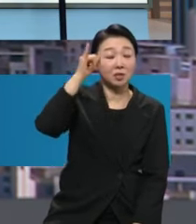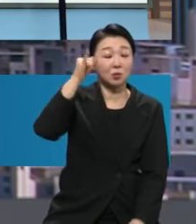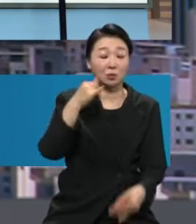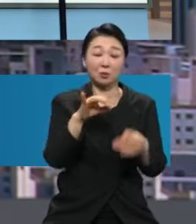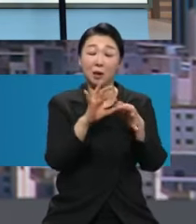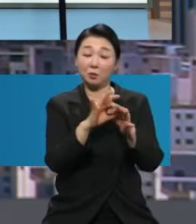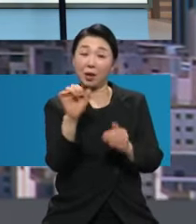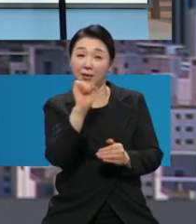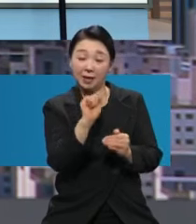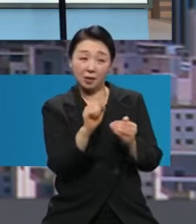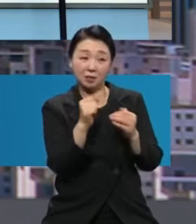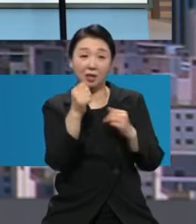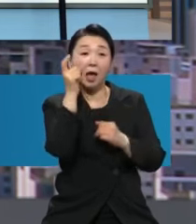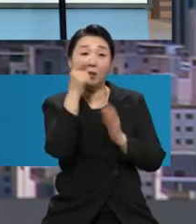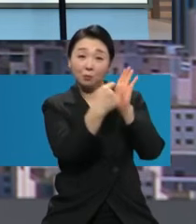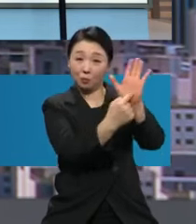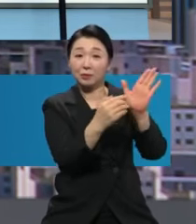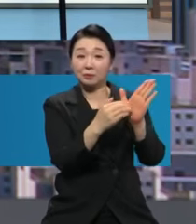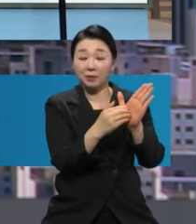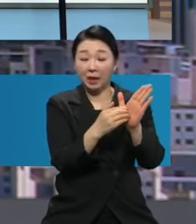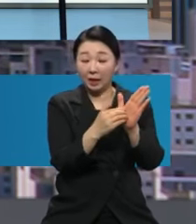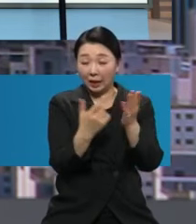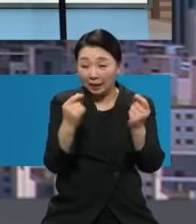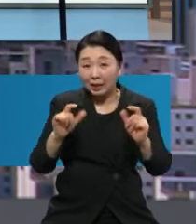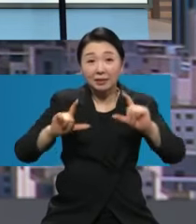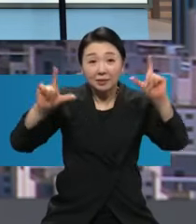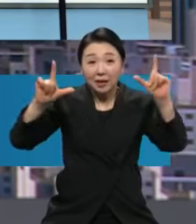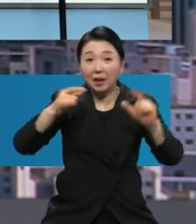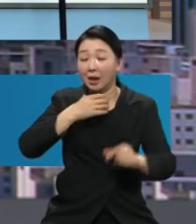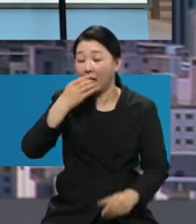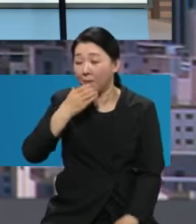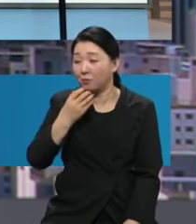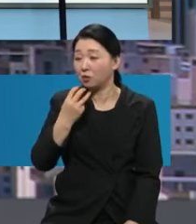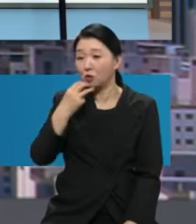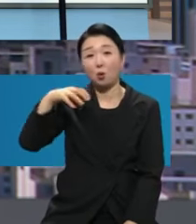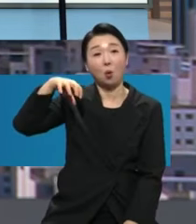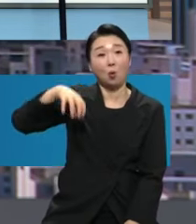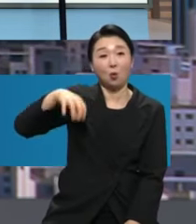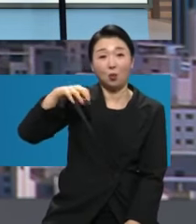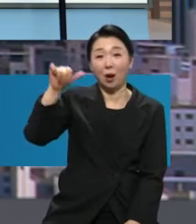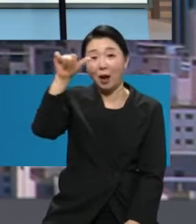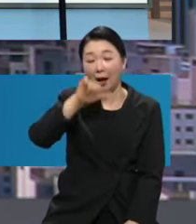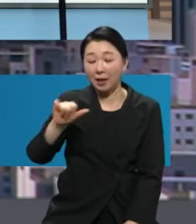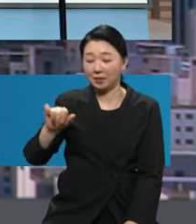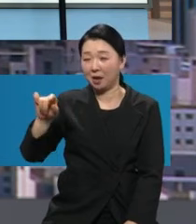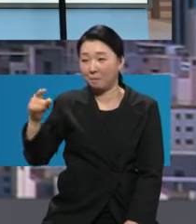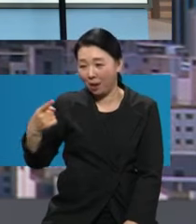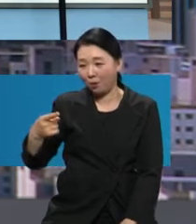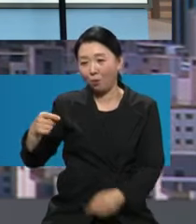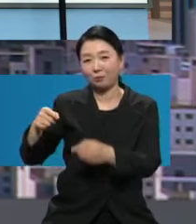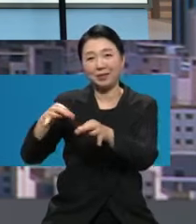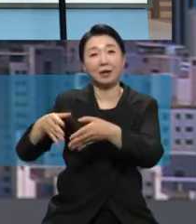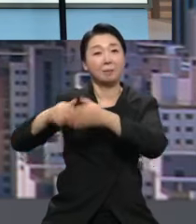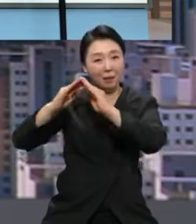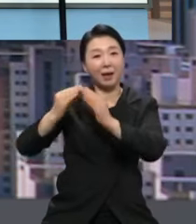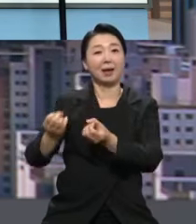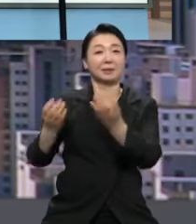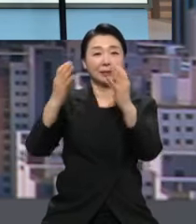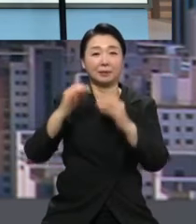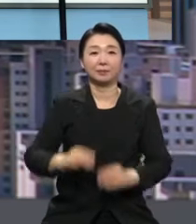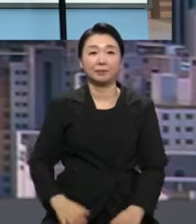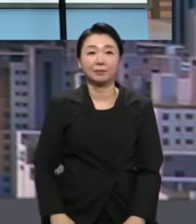갤럭시 시리즈를 공개했는데요. 같은 날 애플은 서울 한복판에서 아시아 백화점 행사를 열었습니다. 정아람